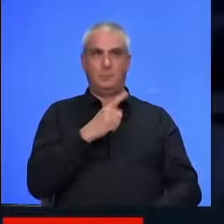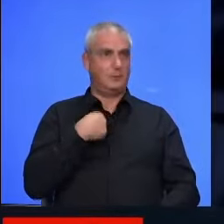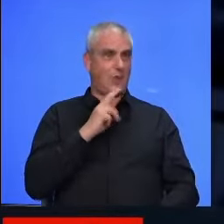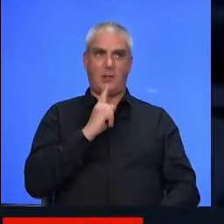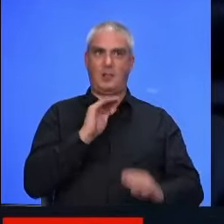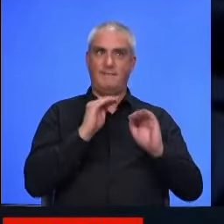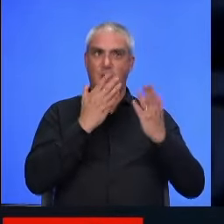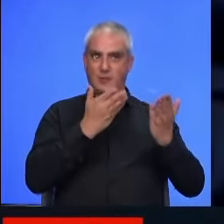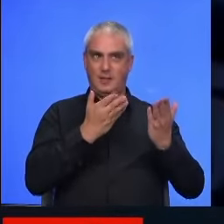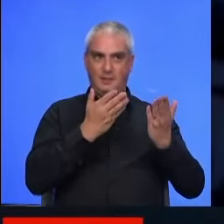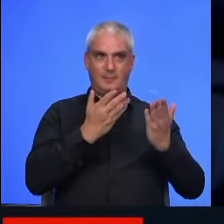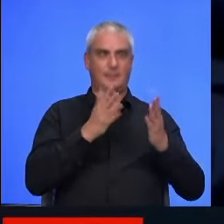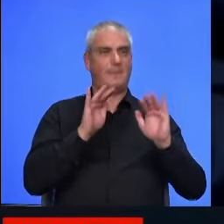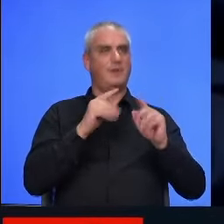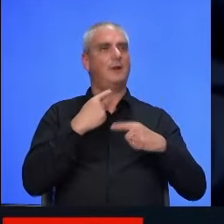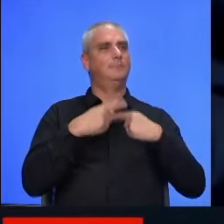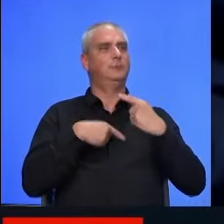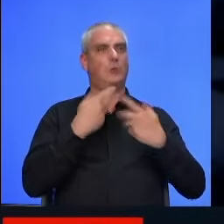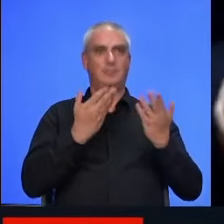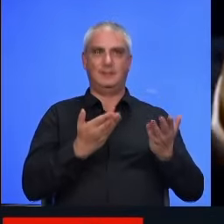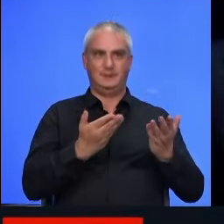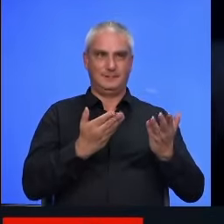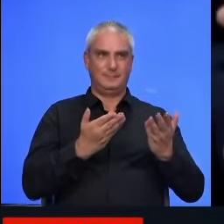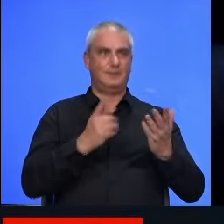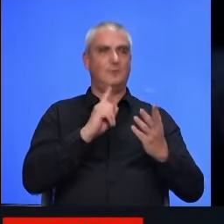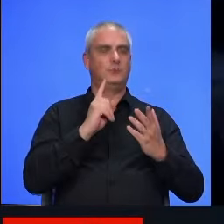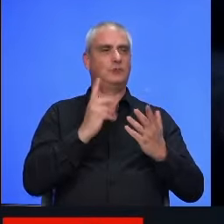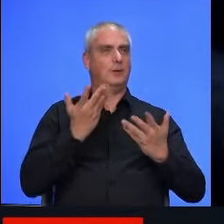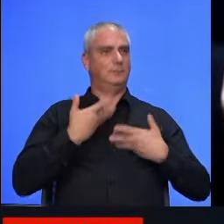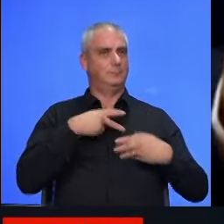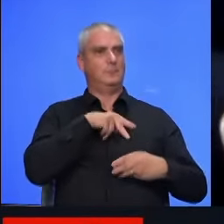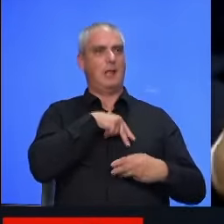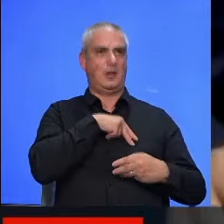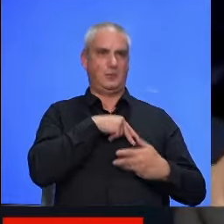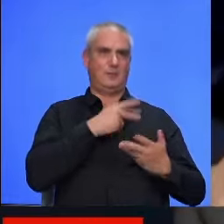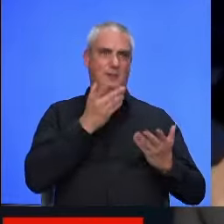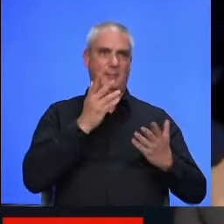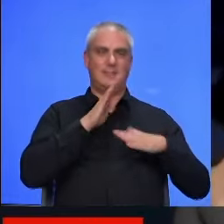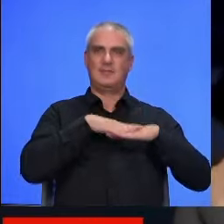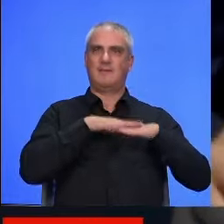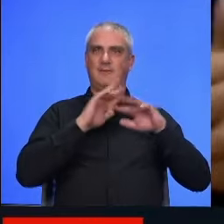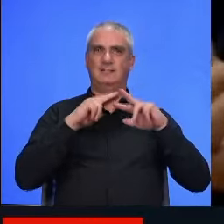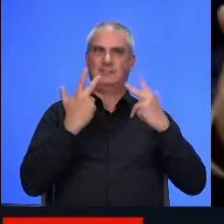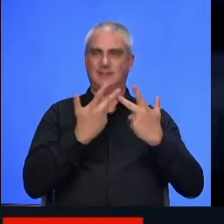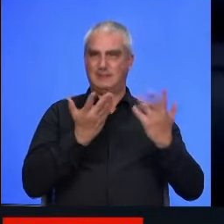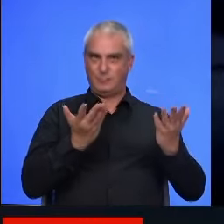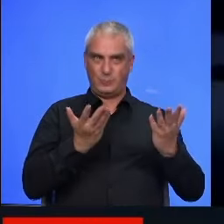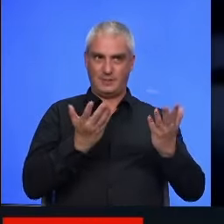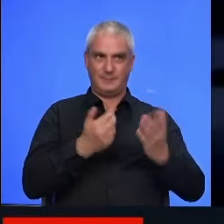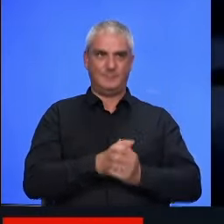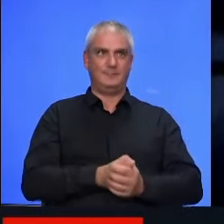שלא לברך אותך בברכה המסורתית לכל מי שעומס על כתפיו או על כתפיה תפקיד